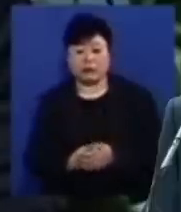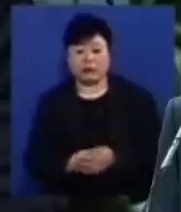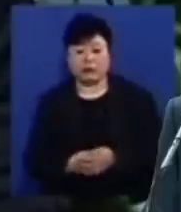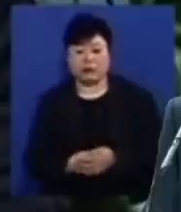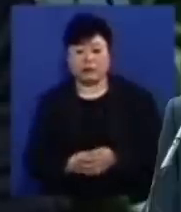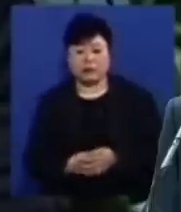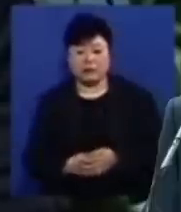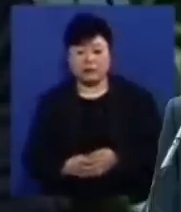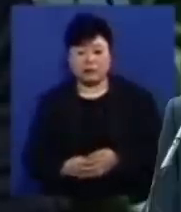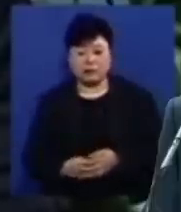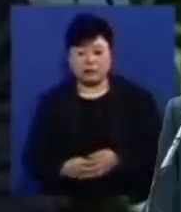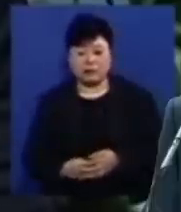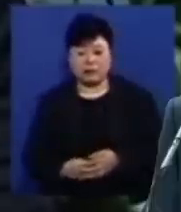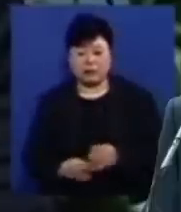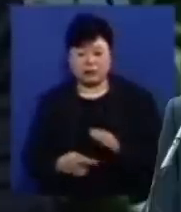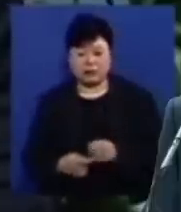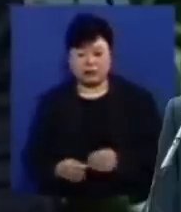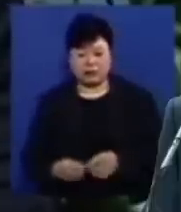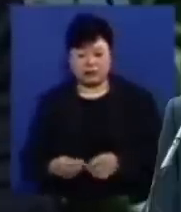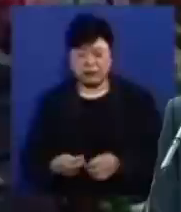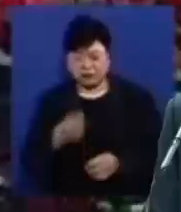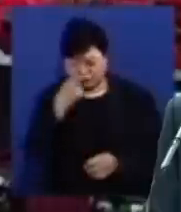부패를 행하고도